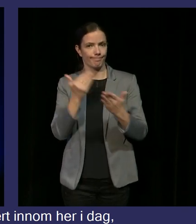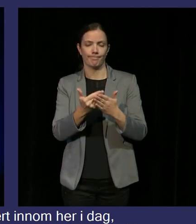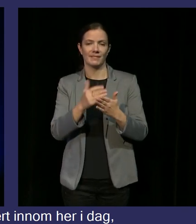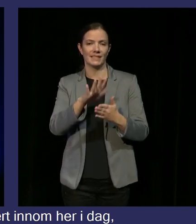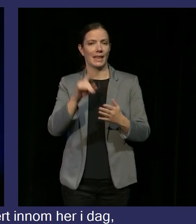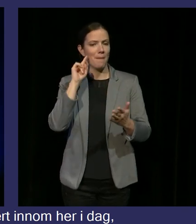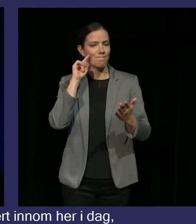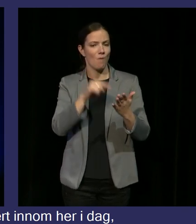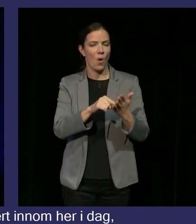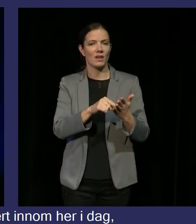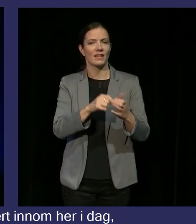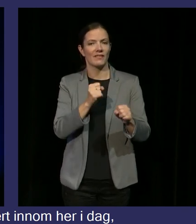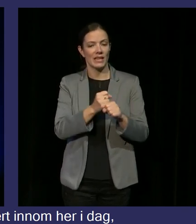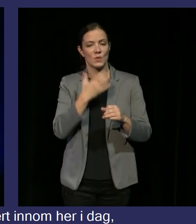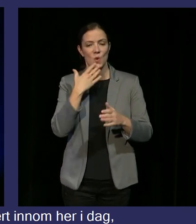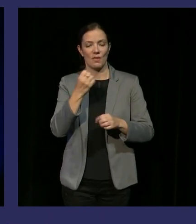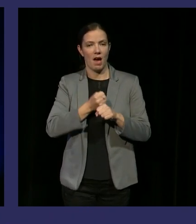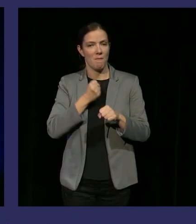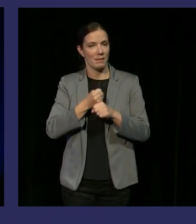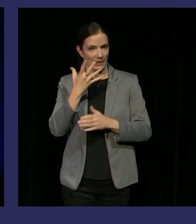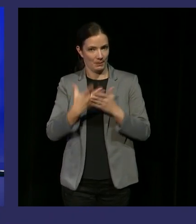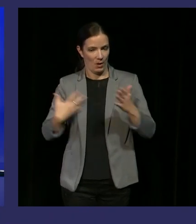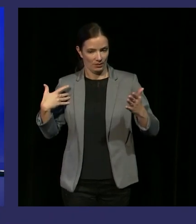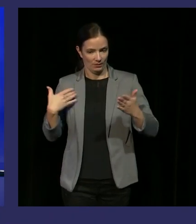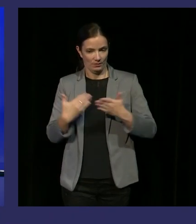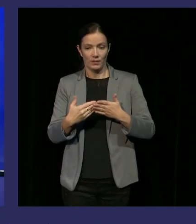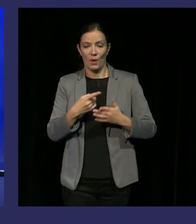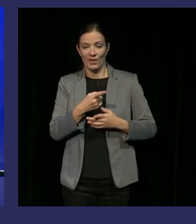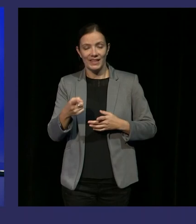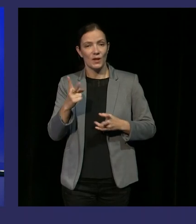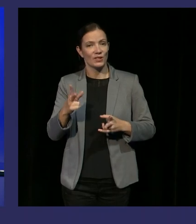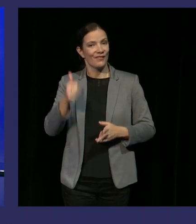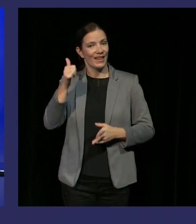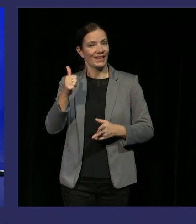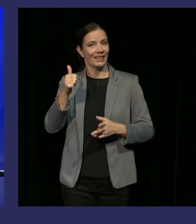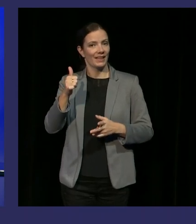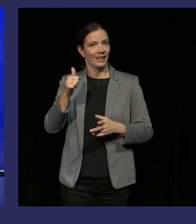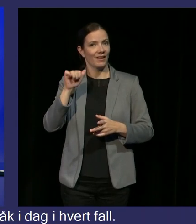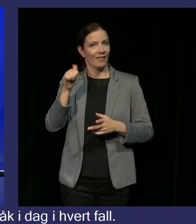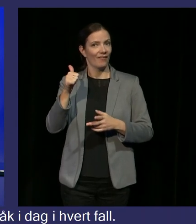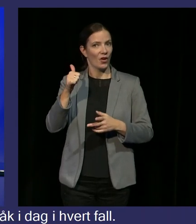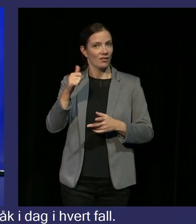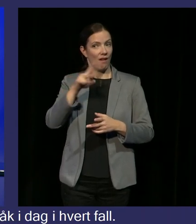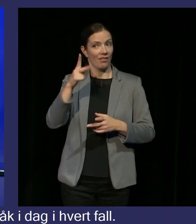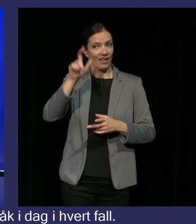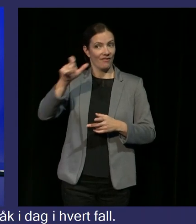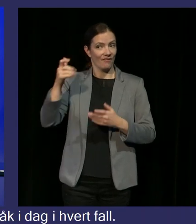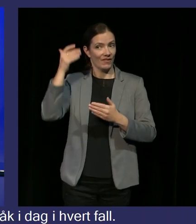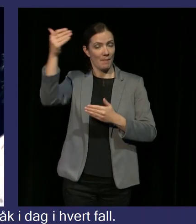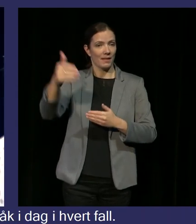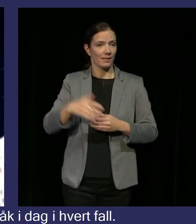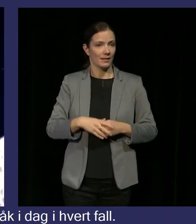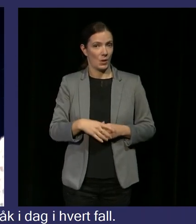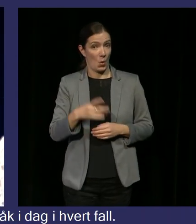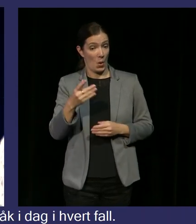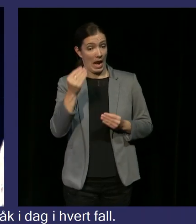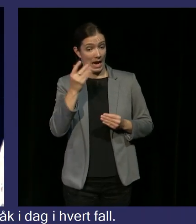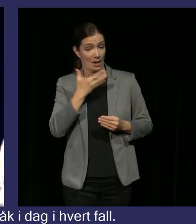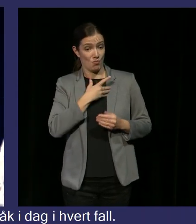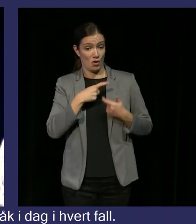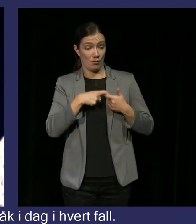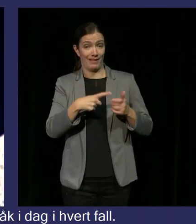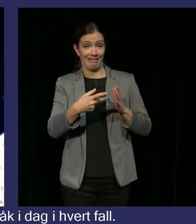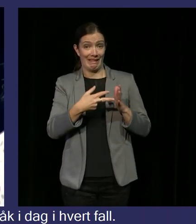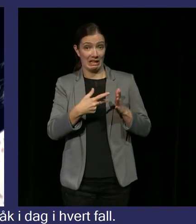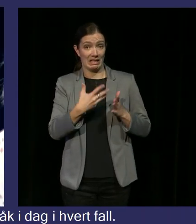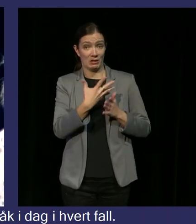takk være godt arbeid med språk. Og de kan jo være viktige forbilder for andre. Ja, lærte masse om digitalisering og språk i